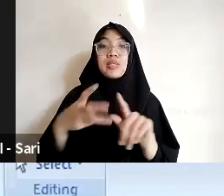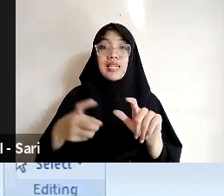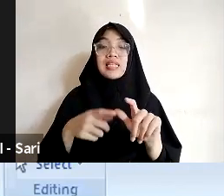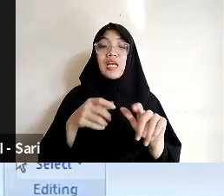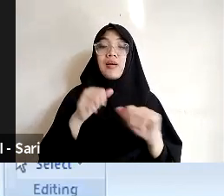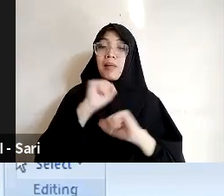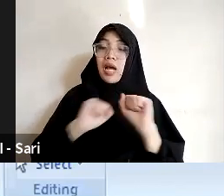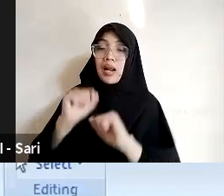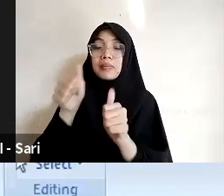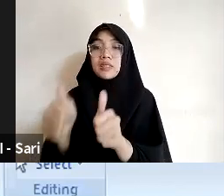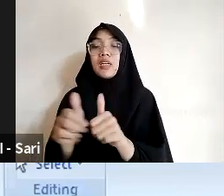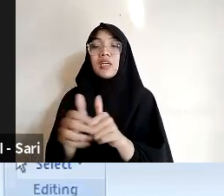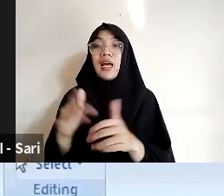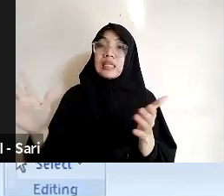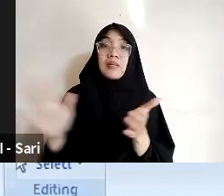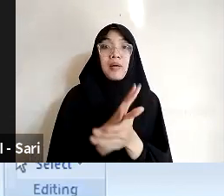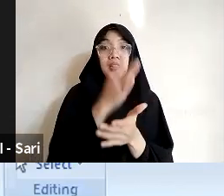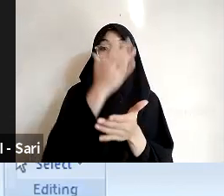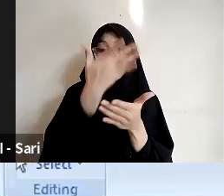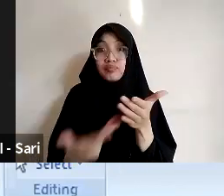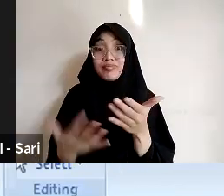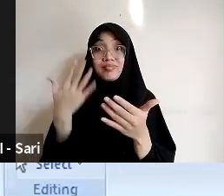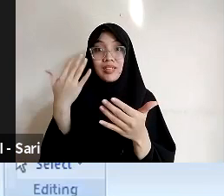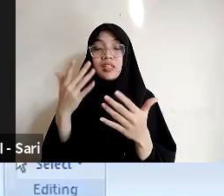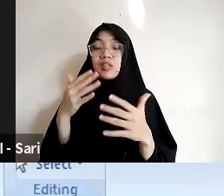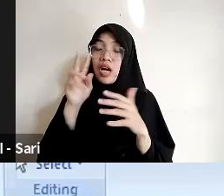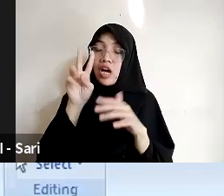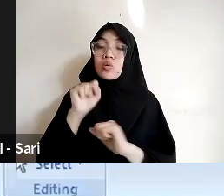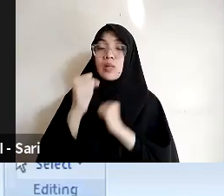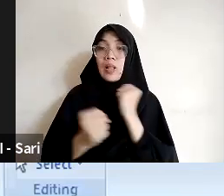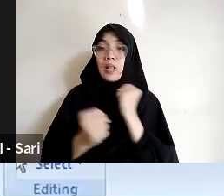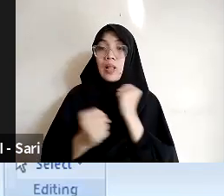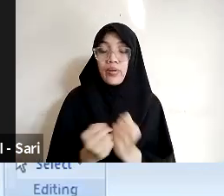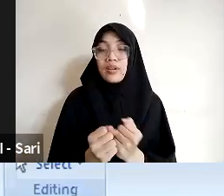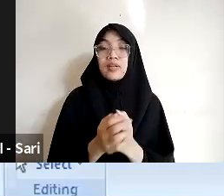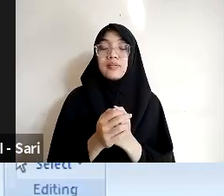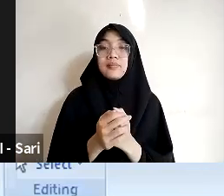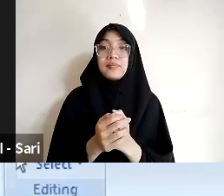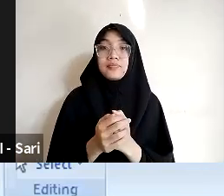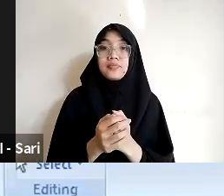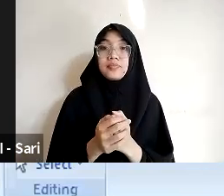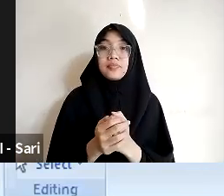maka peluang-peluang inilah yang penting untuk kita ambil, sekaligus bagaimana